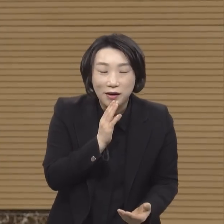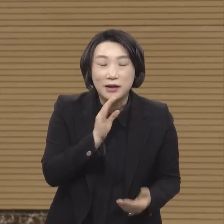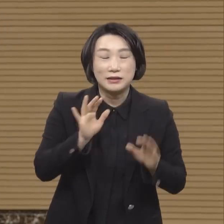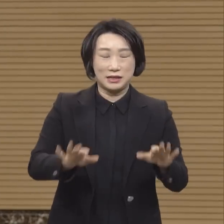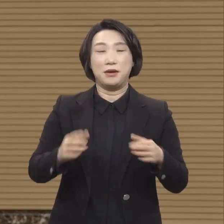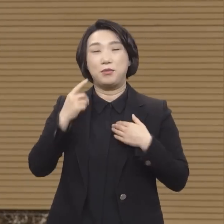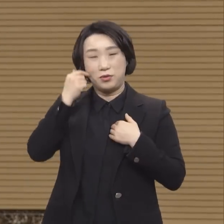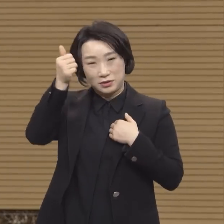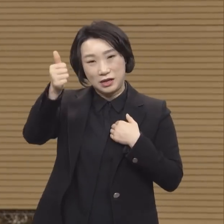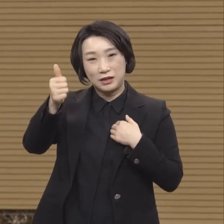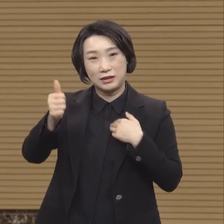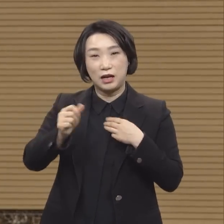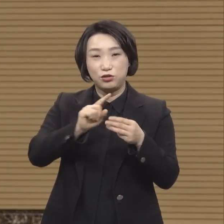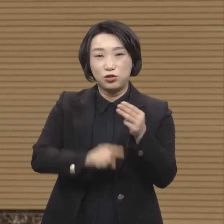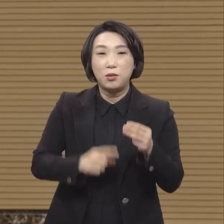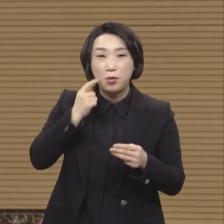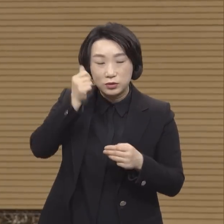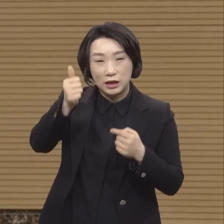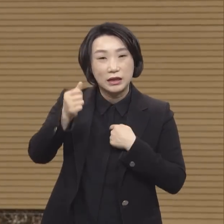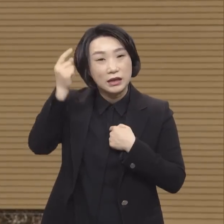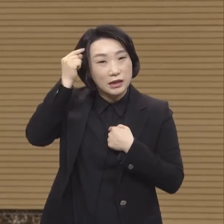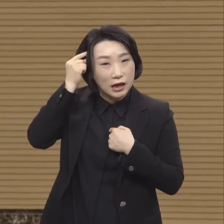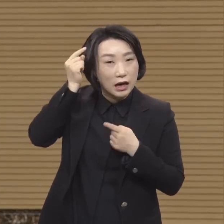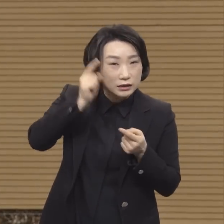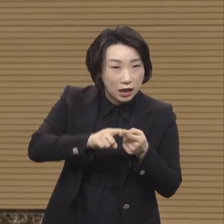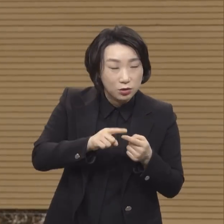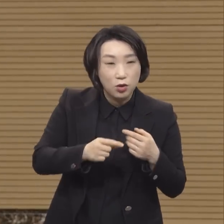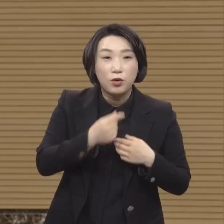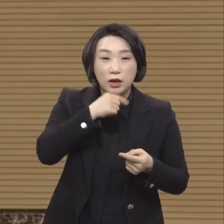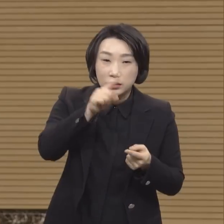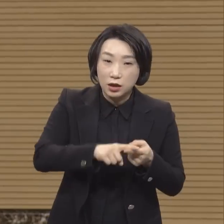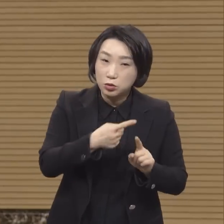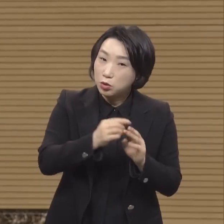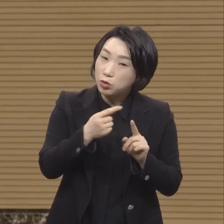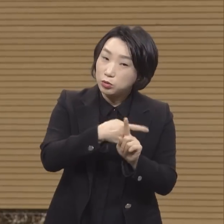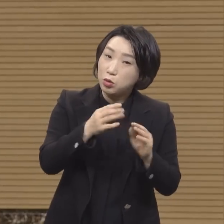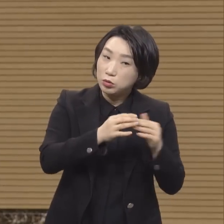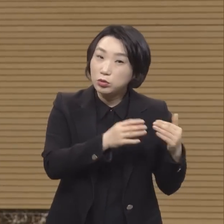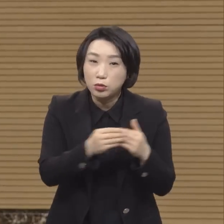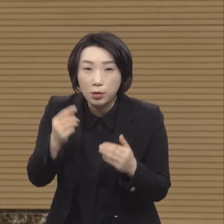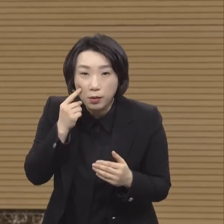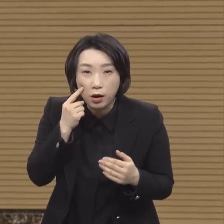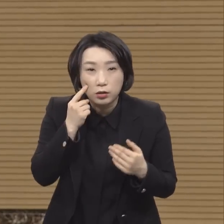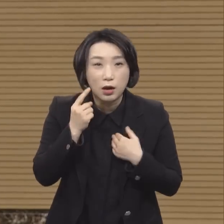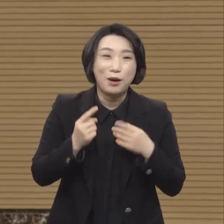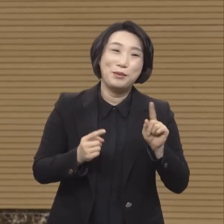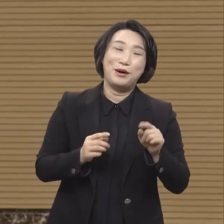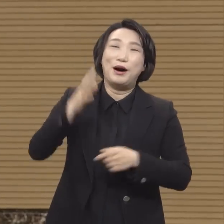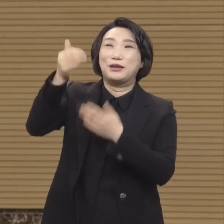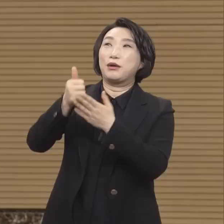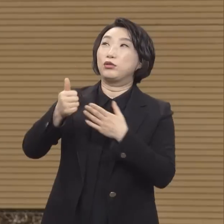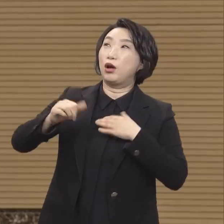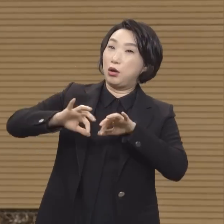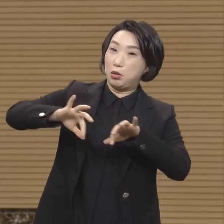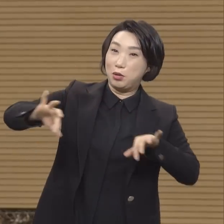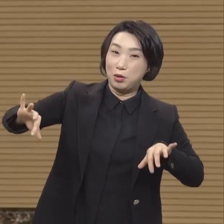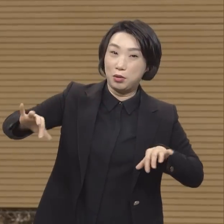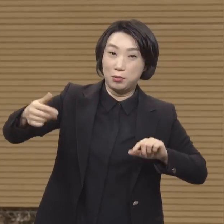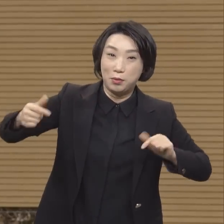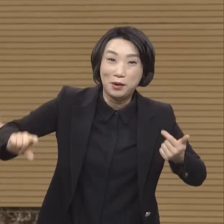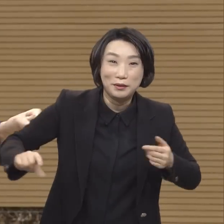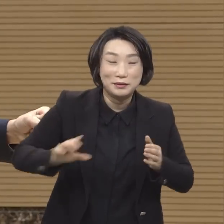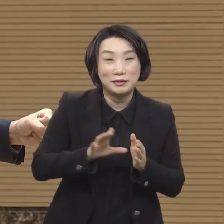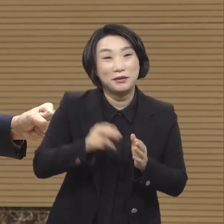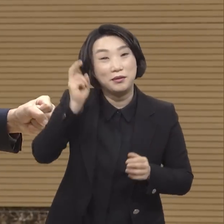담임 목사 윤석준 목사가 내 의지대로 의미대로 교회를 이끌어 왔으면 하나님과 나와 극과 극이